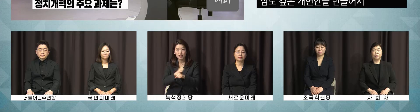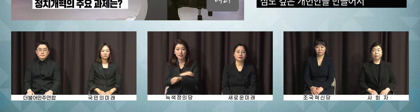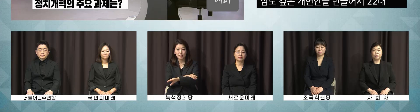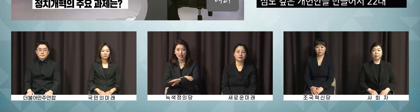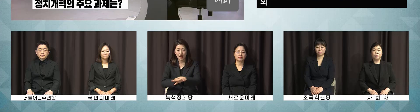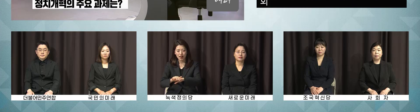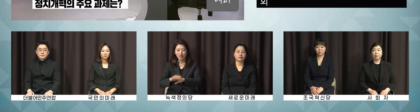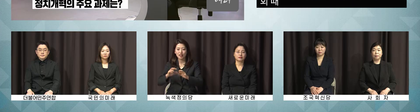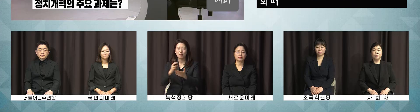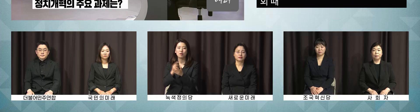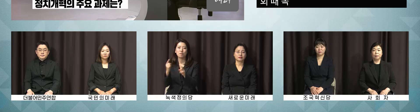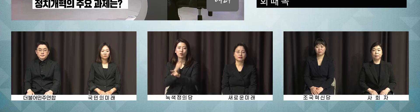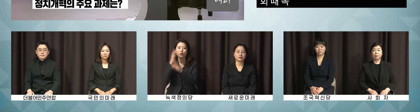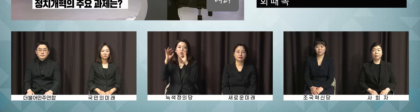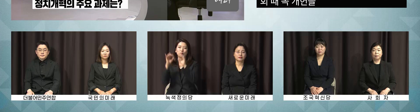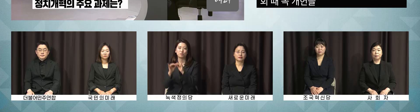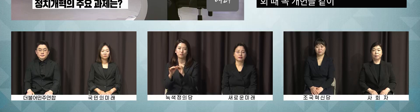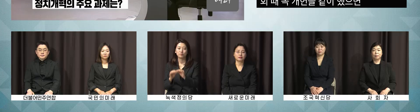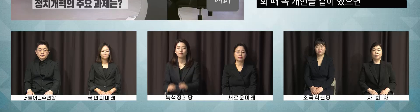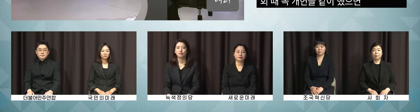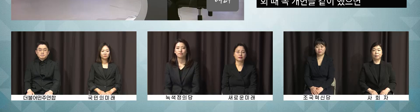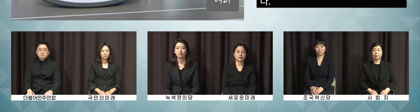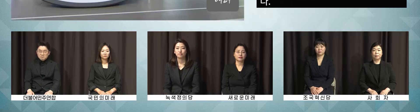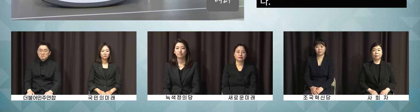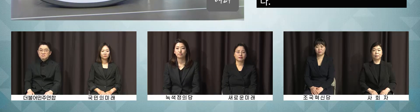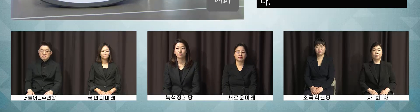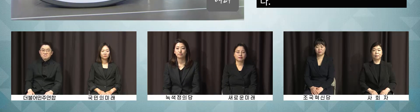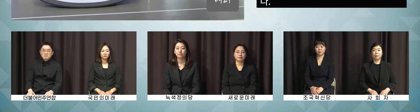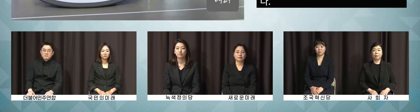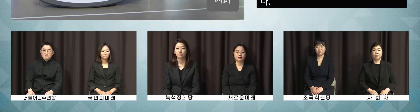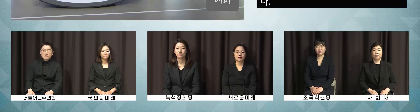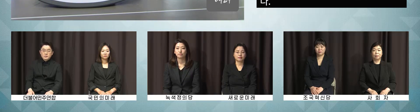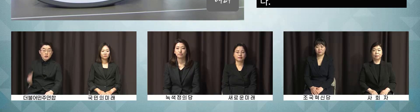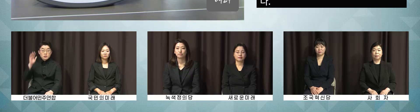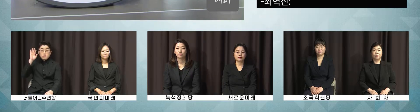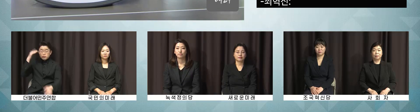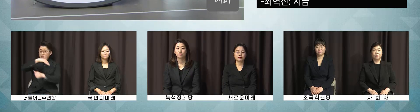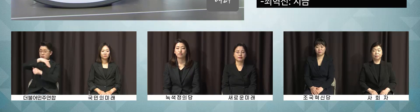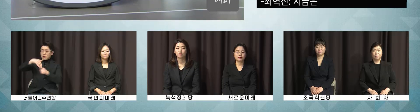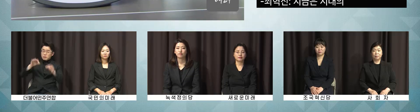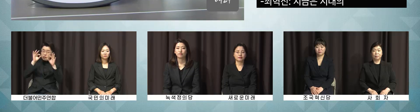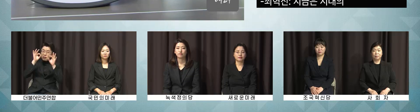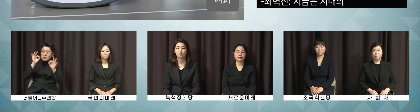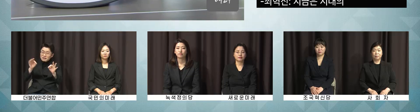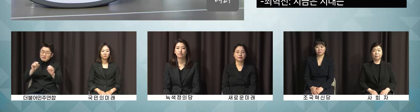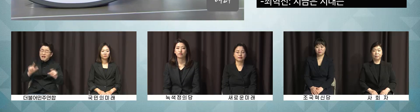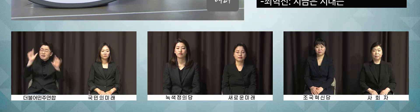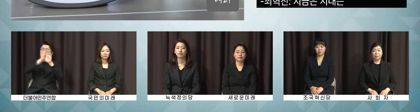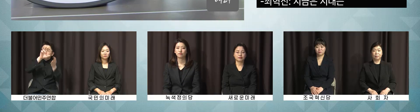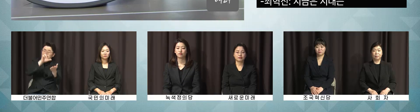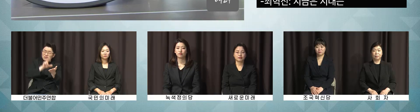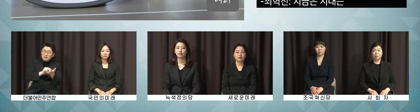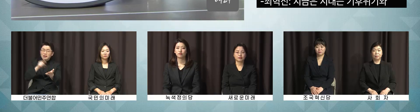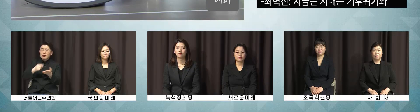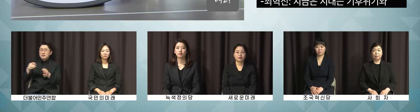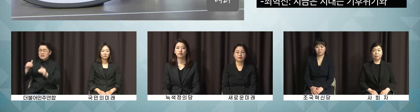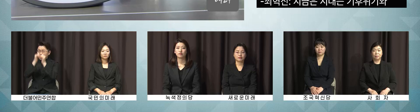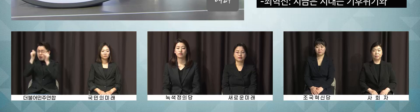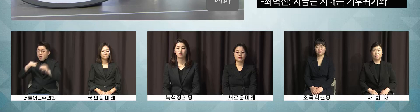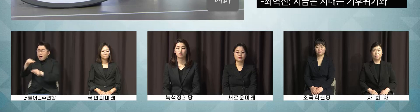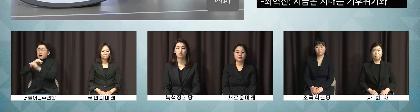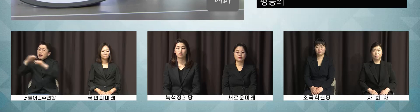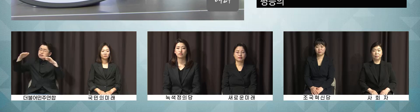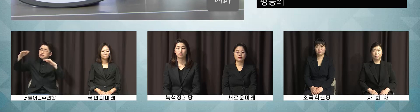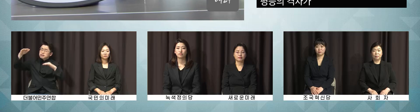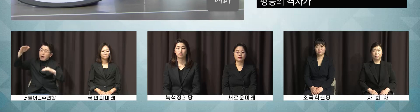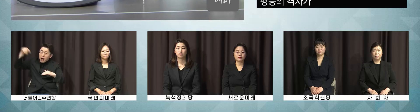개헌을 같이 했으면 좋겠습니다. 네, 지금의 시대는 기후위기와 불평등과 격차가 대한민국의 미래를